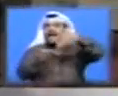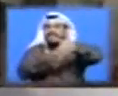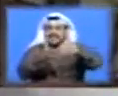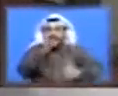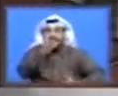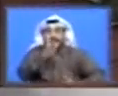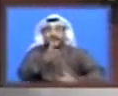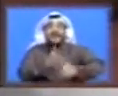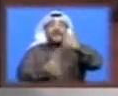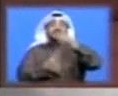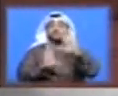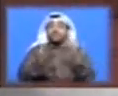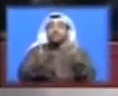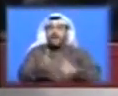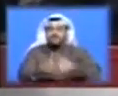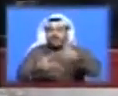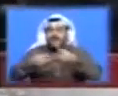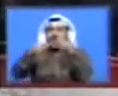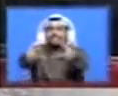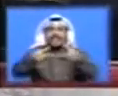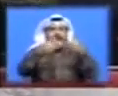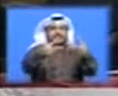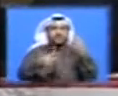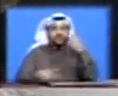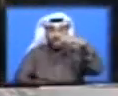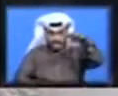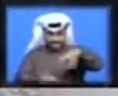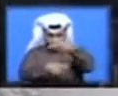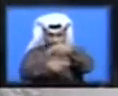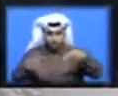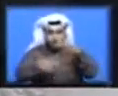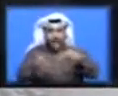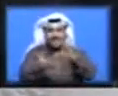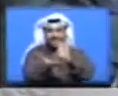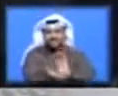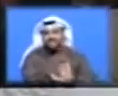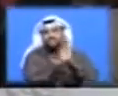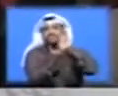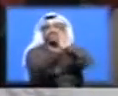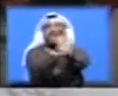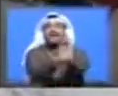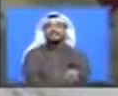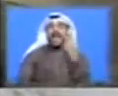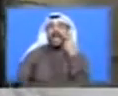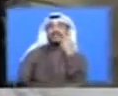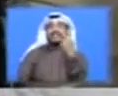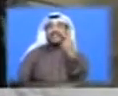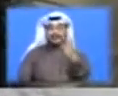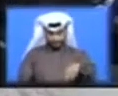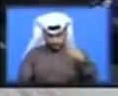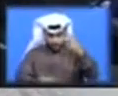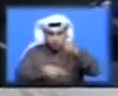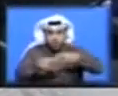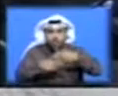في 10 مجالات مختلفة، وقدمت دولة الكويت ضيف شرف المعرض هذا العام 10 جوائز مالية،